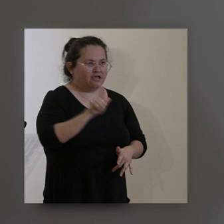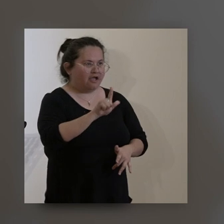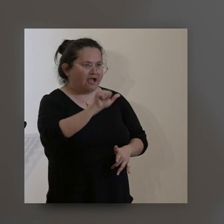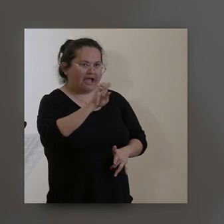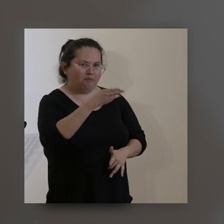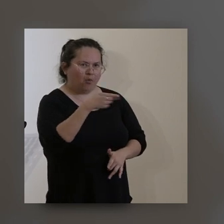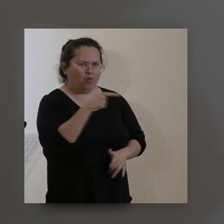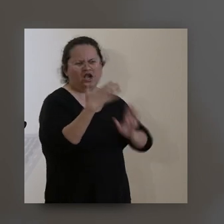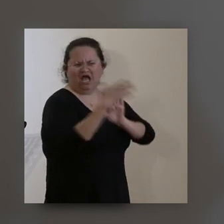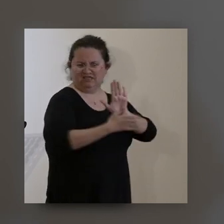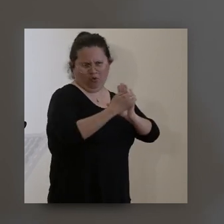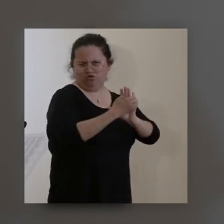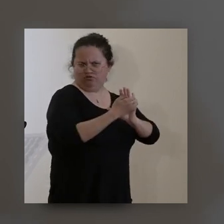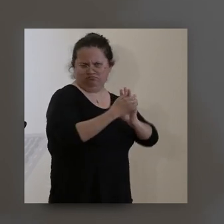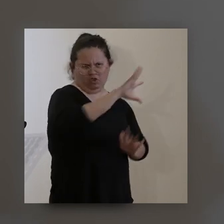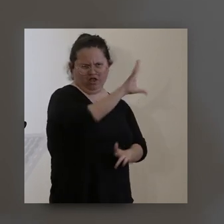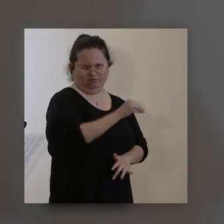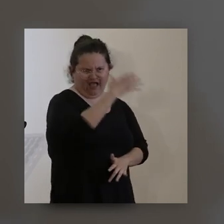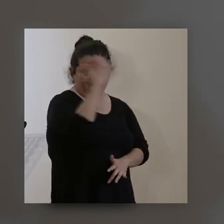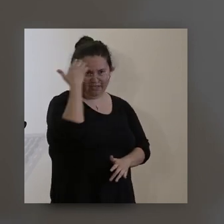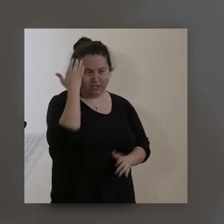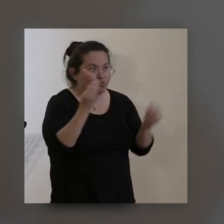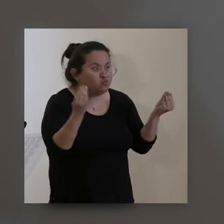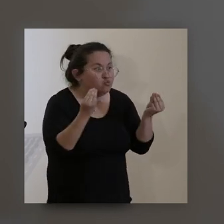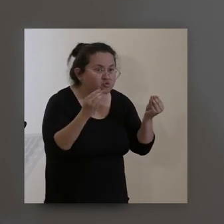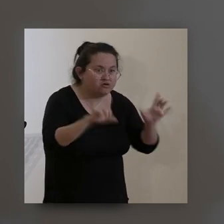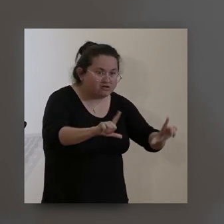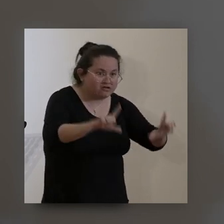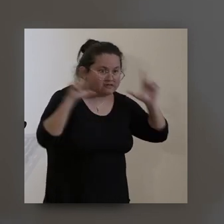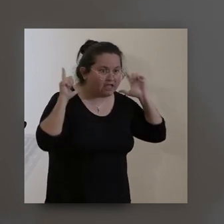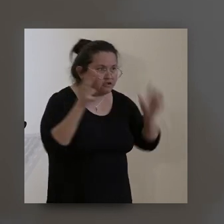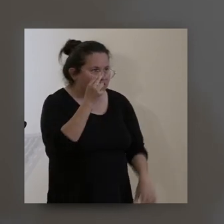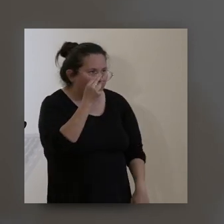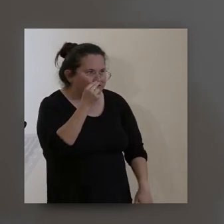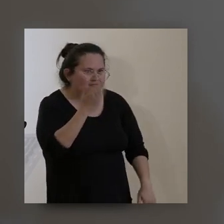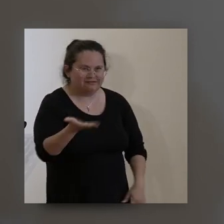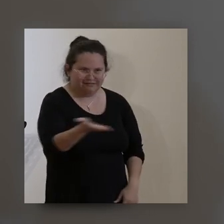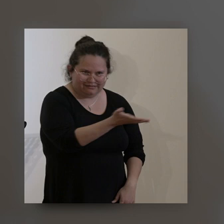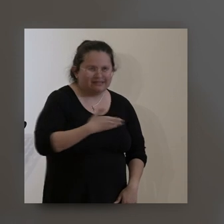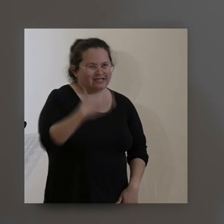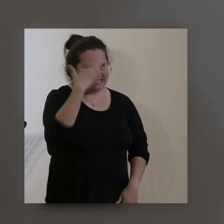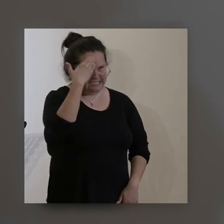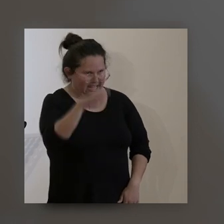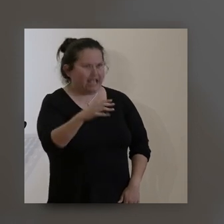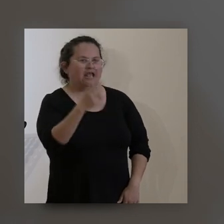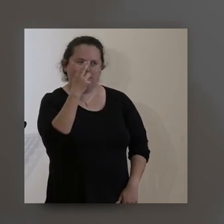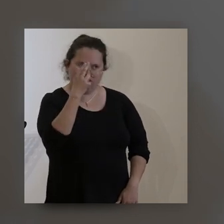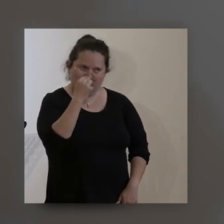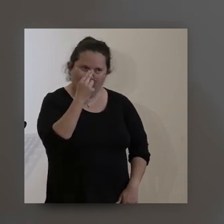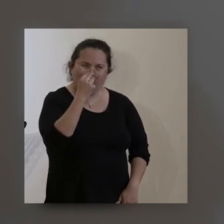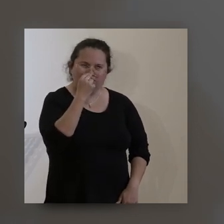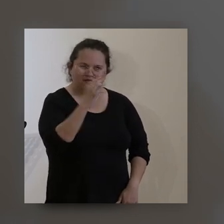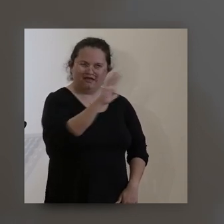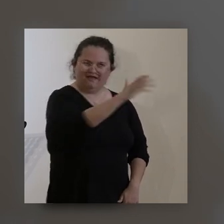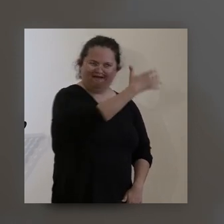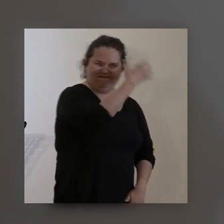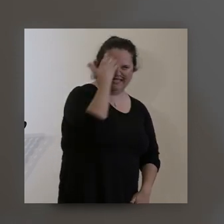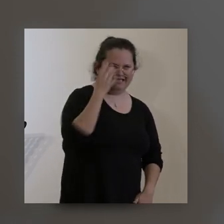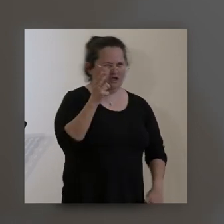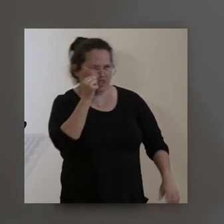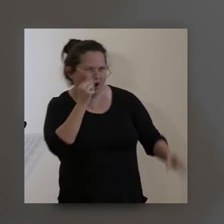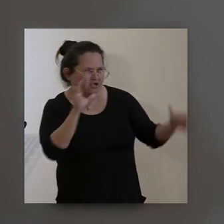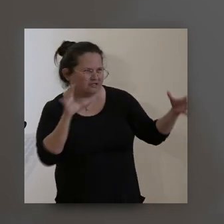l'Afrique. Et cette scène se passe à Nantes. Et vous connaissez évidemment la relation très particulière de l'Afrique à Nantes dans